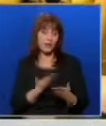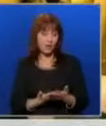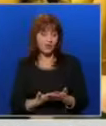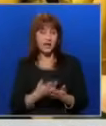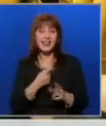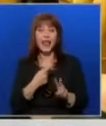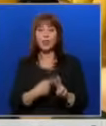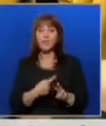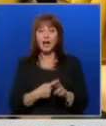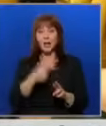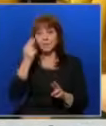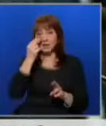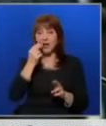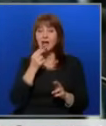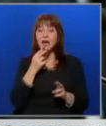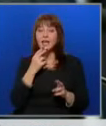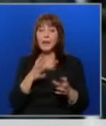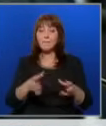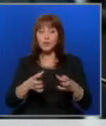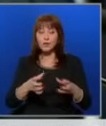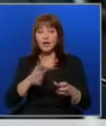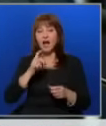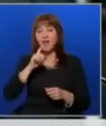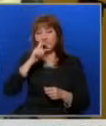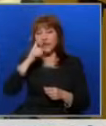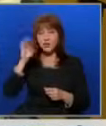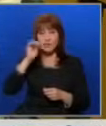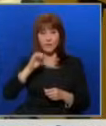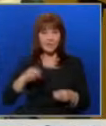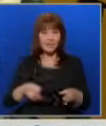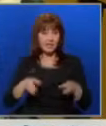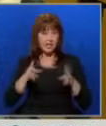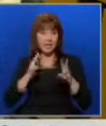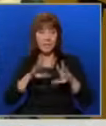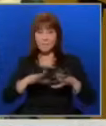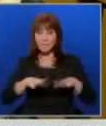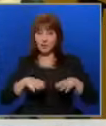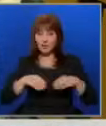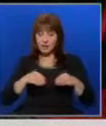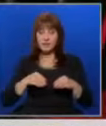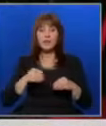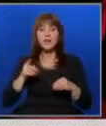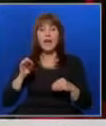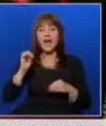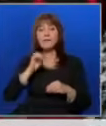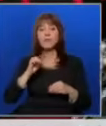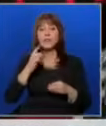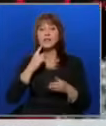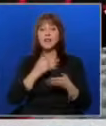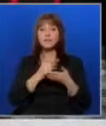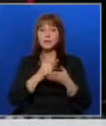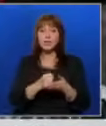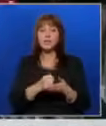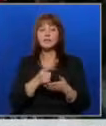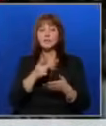Андрей Новаков, България да блокира важни европейски решения, включително приемането на европейския бюджет, Радев припомни,